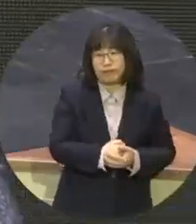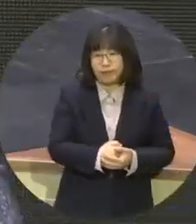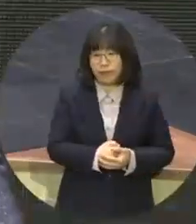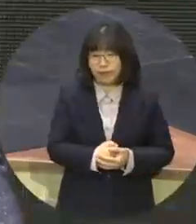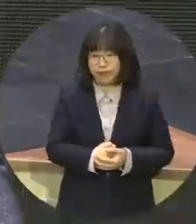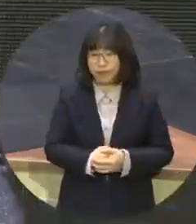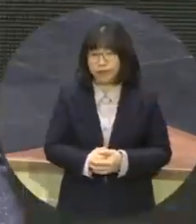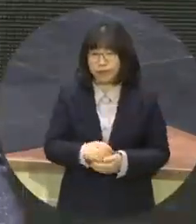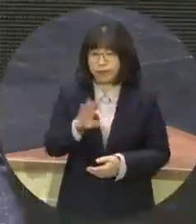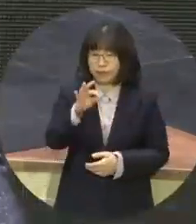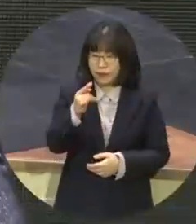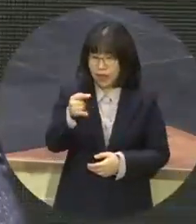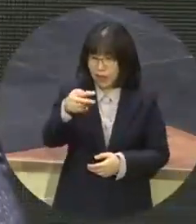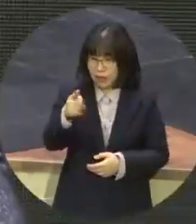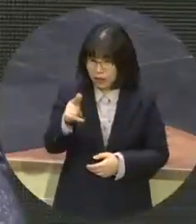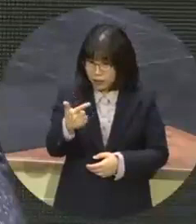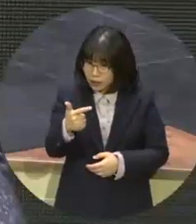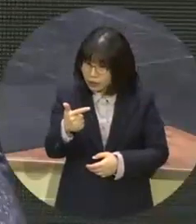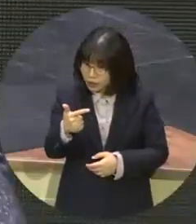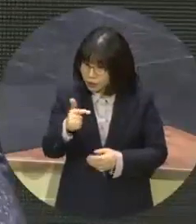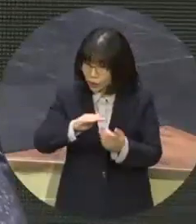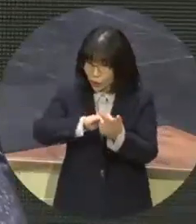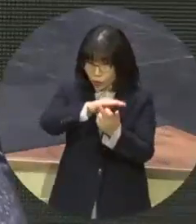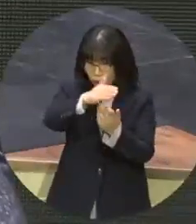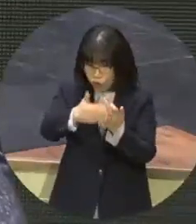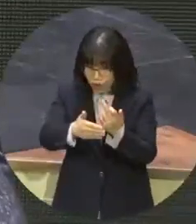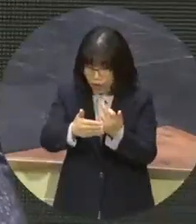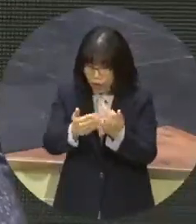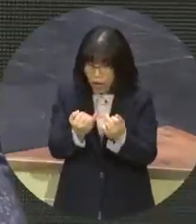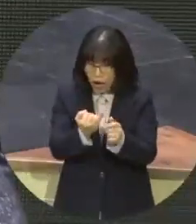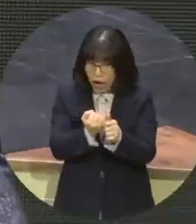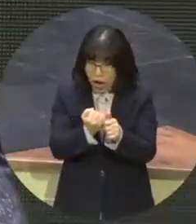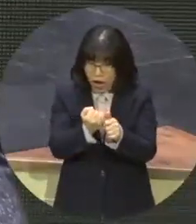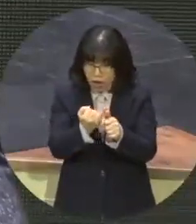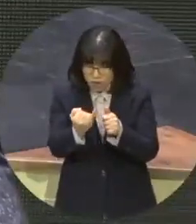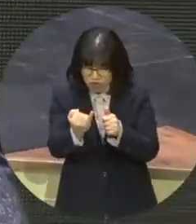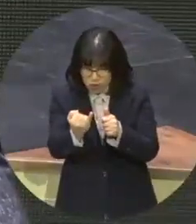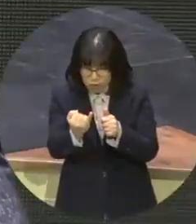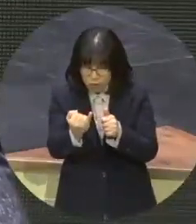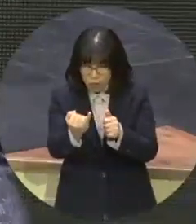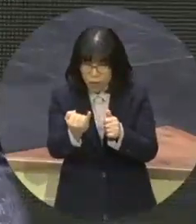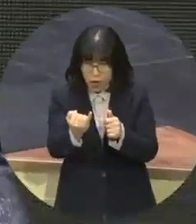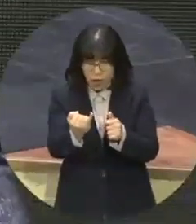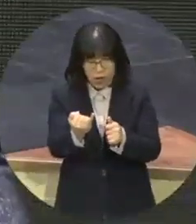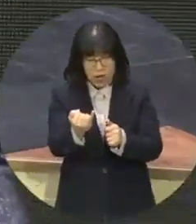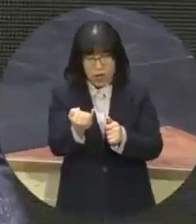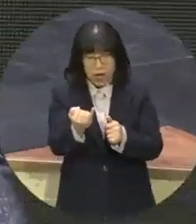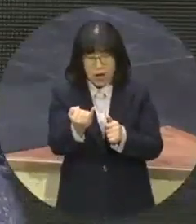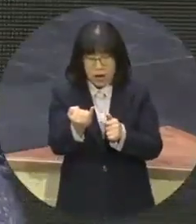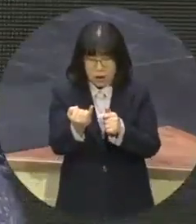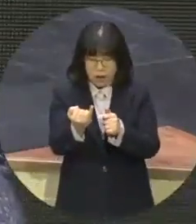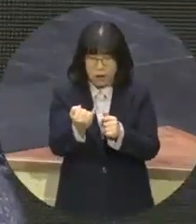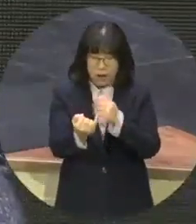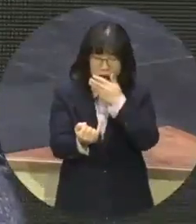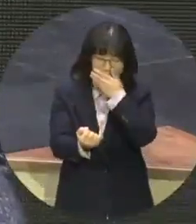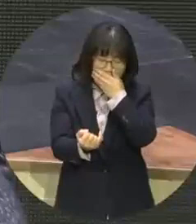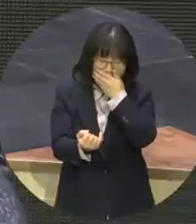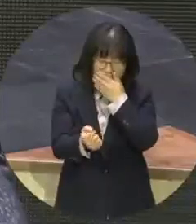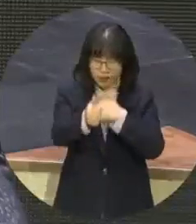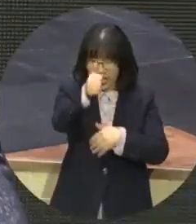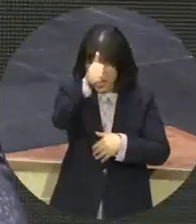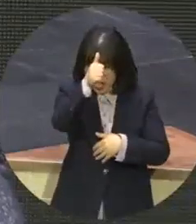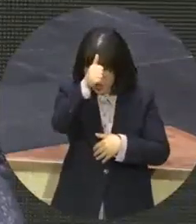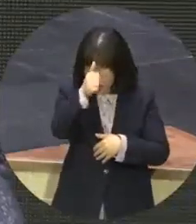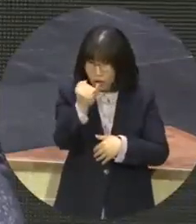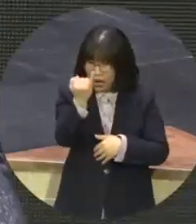에덴 동산에서부터 시작해가지고 마누라 말이라 그러면 그대로 받아들이는 이 덩신들이 있어요.